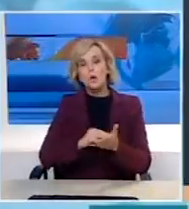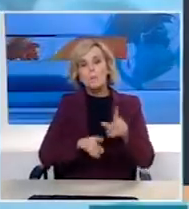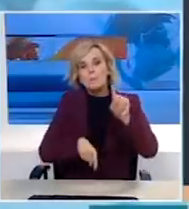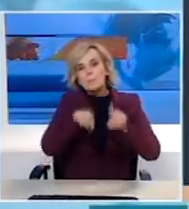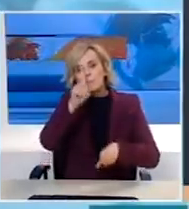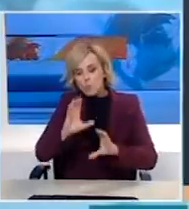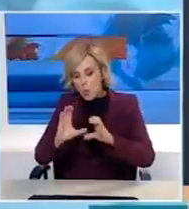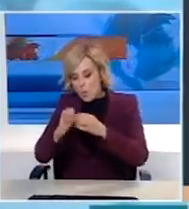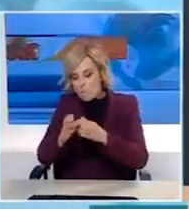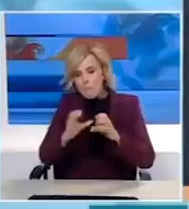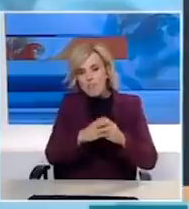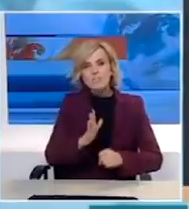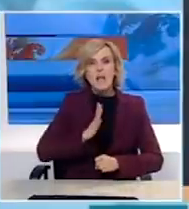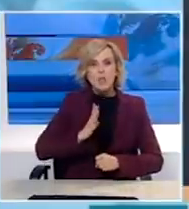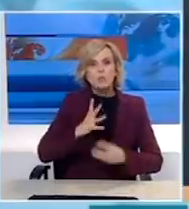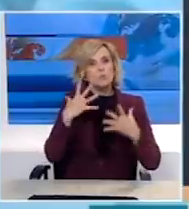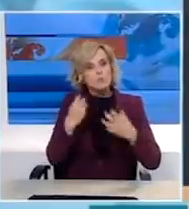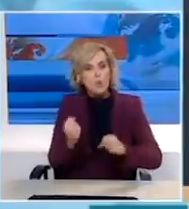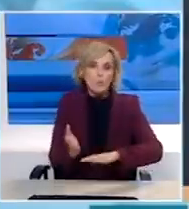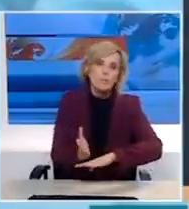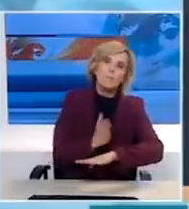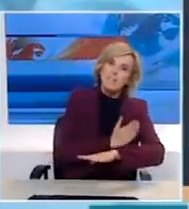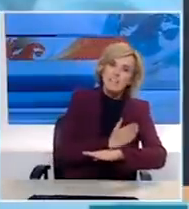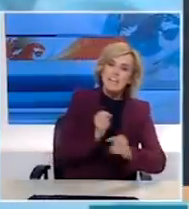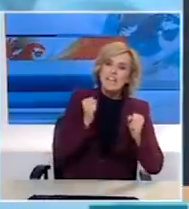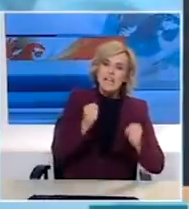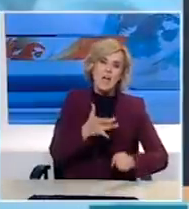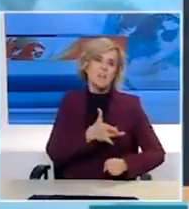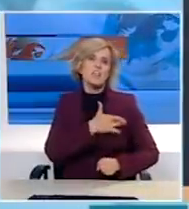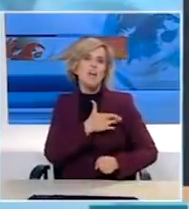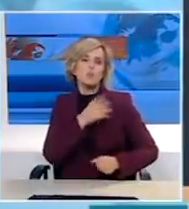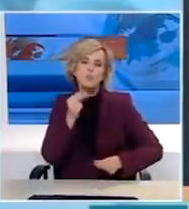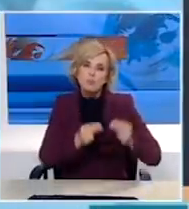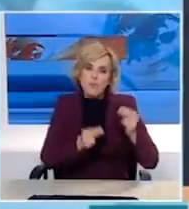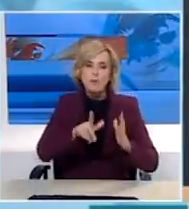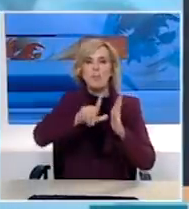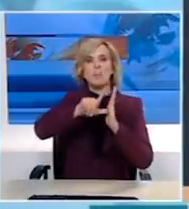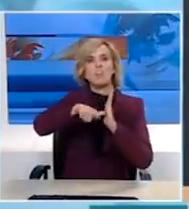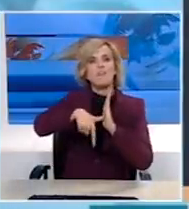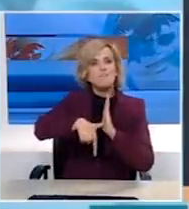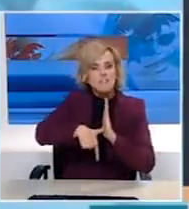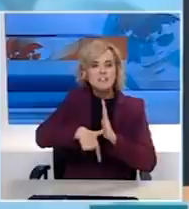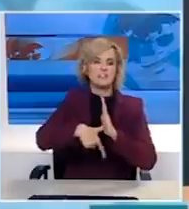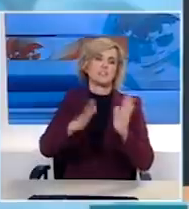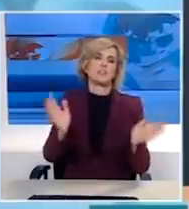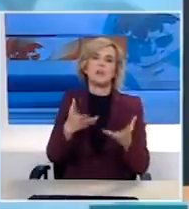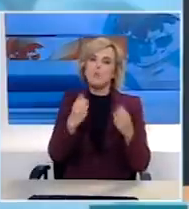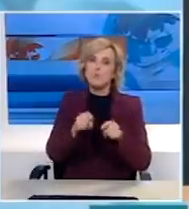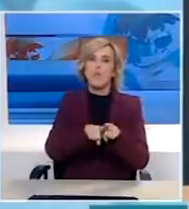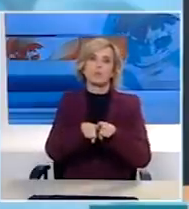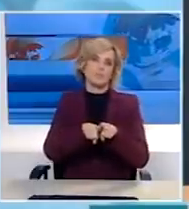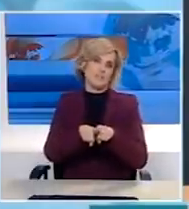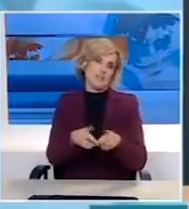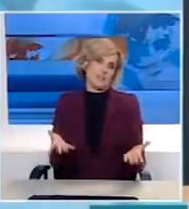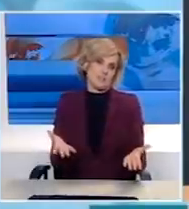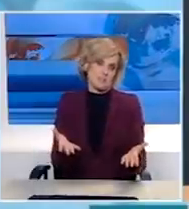ανθρώπων σοβαρά με υποκείμενα νοσήματα, που μέσα σε αυτά, ξέρετε, είναι και τα καρδιαγγειακά, είναι ο διαβήτης, ασθένειες οι οποίες σχετίζονται με ούτως ή